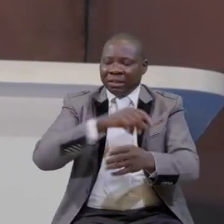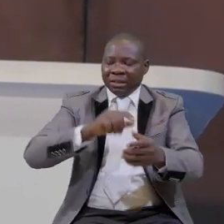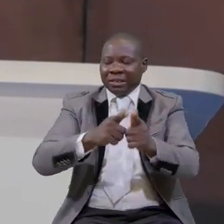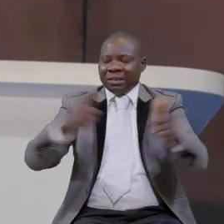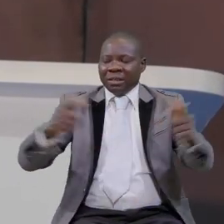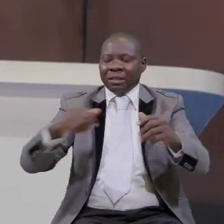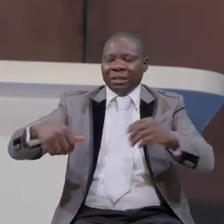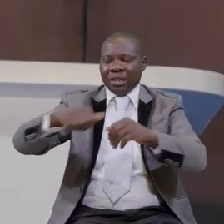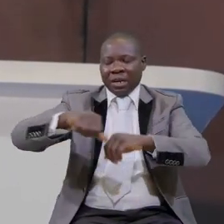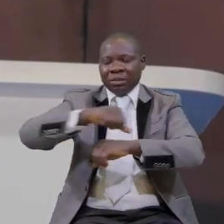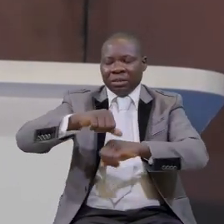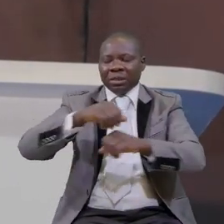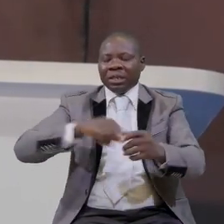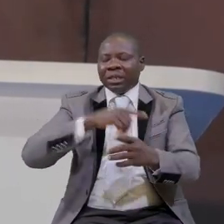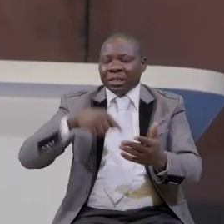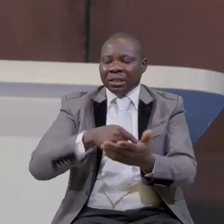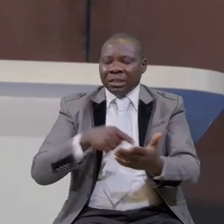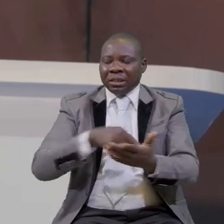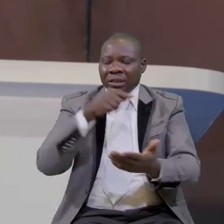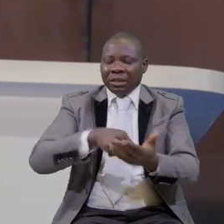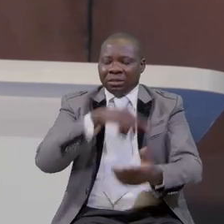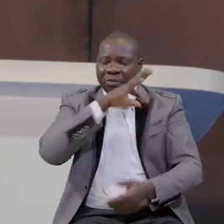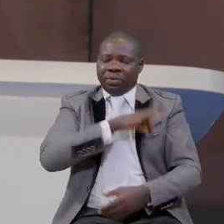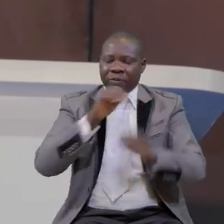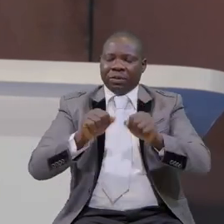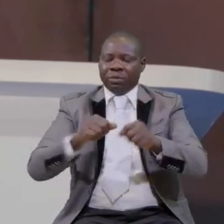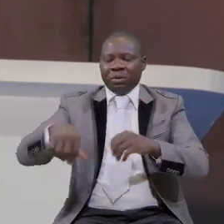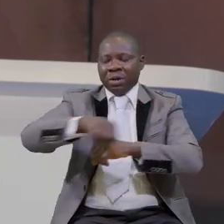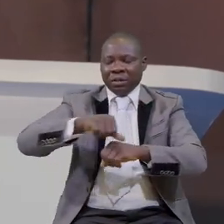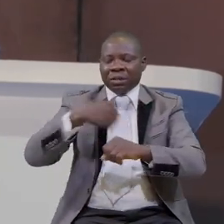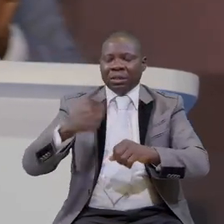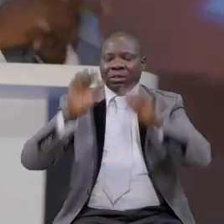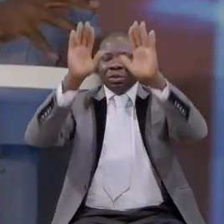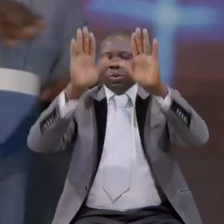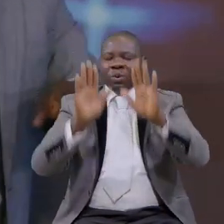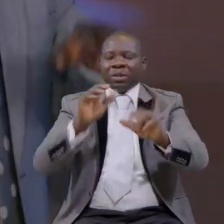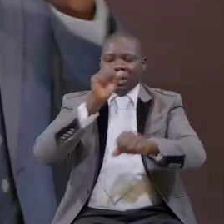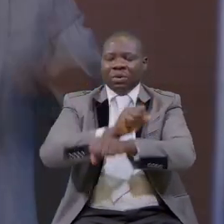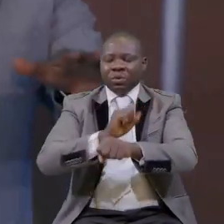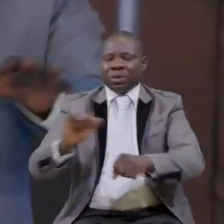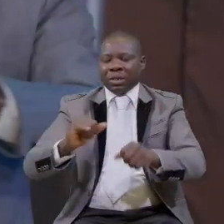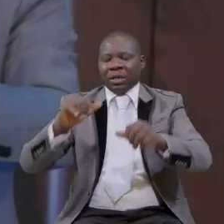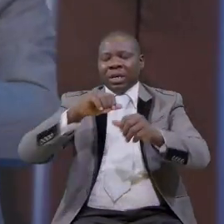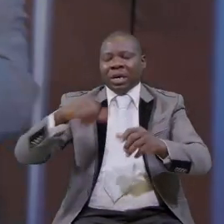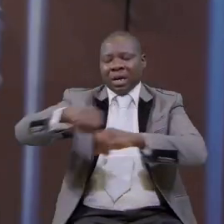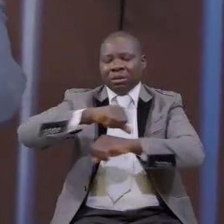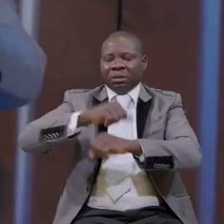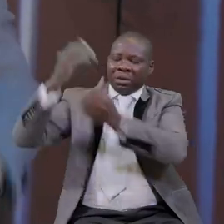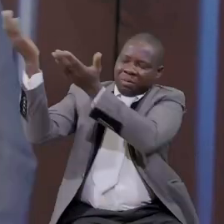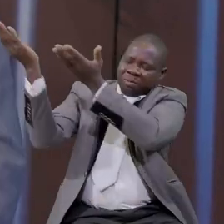onction, cette onction profitable, cette onction qui accomplit des